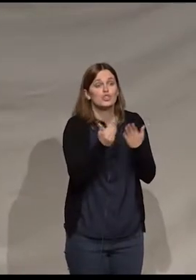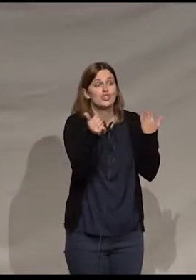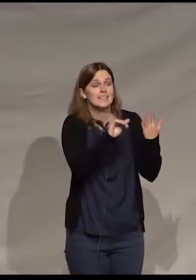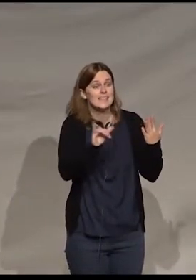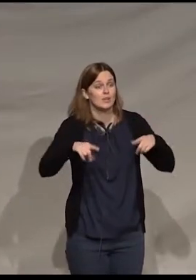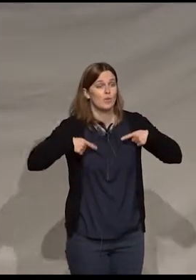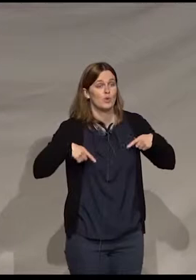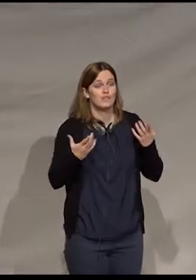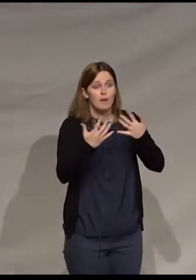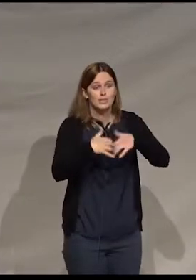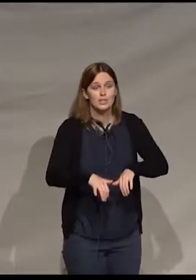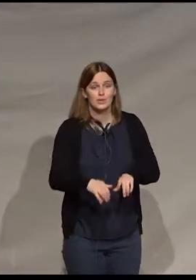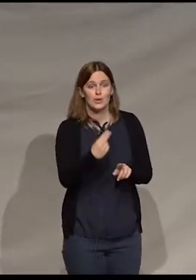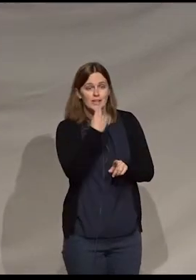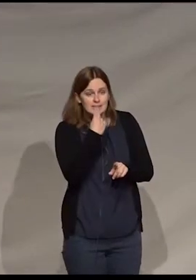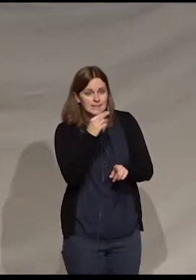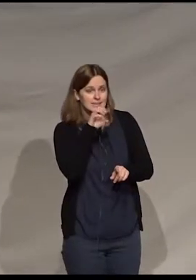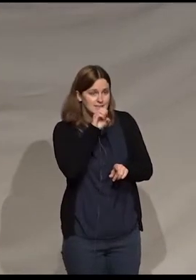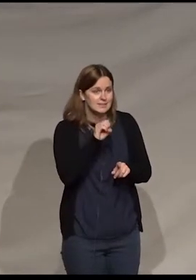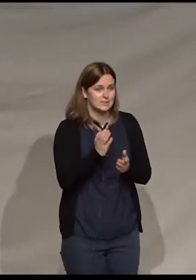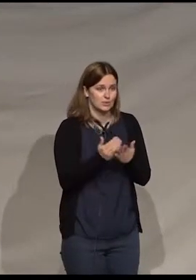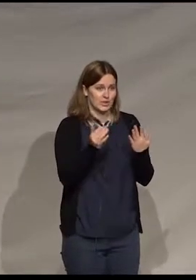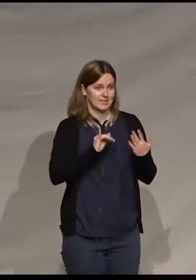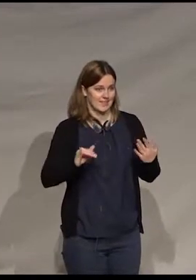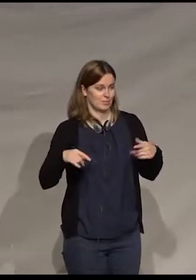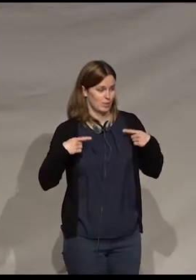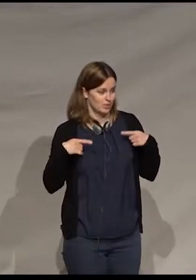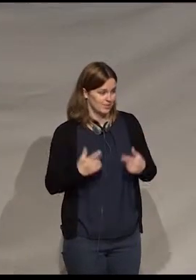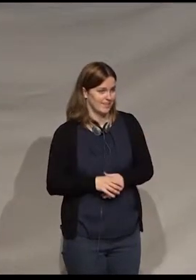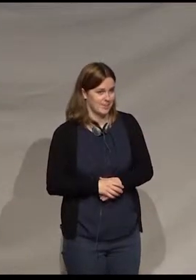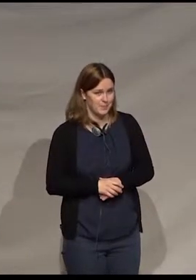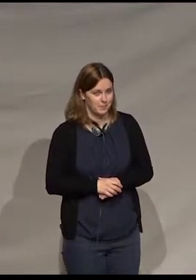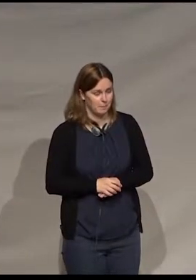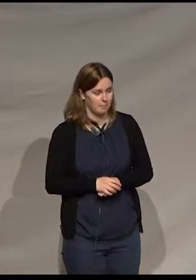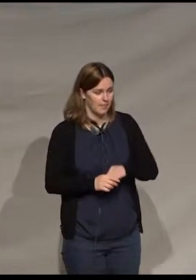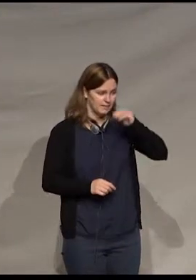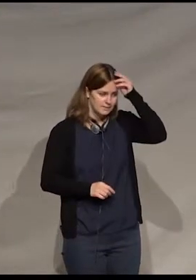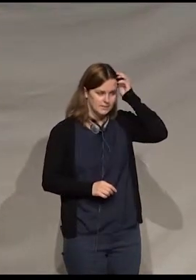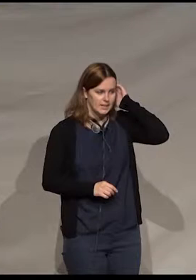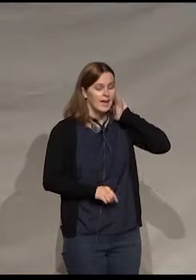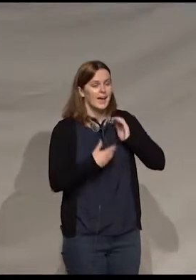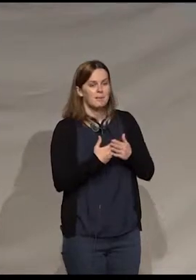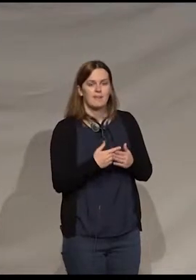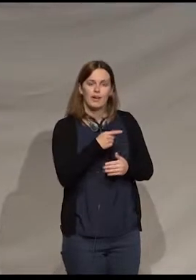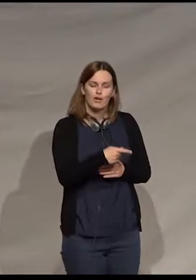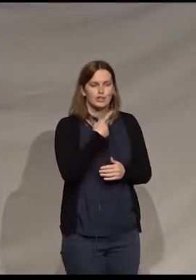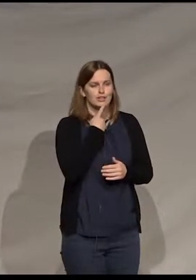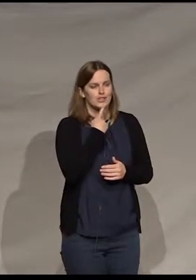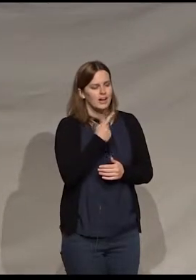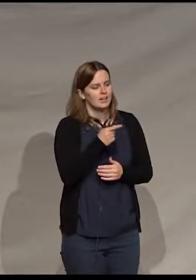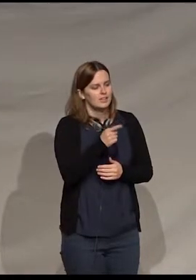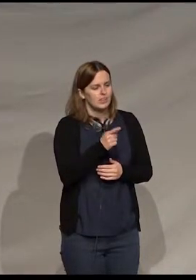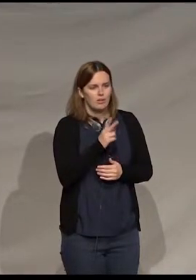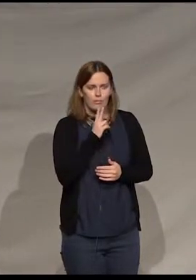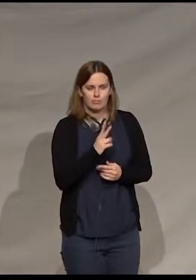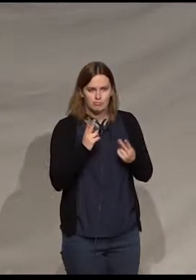píše, že je vlastně stejně rychlý jako s jako s jinými zařízeními, které má v ruce. Vidíte,